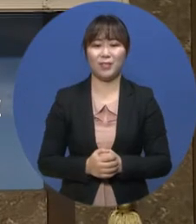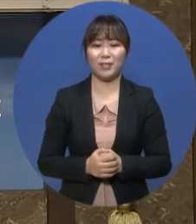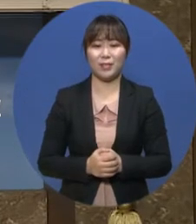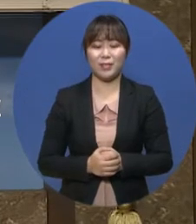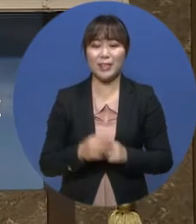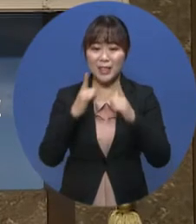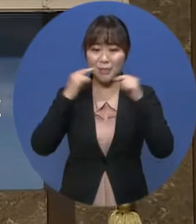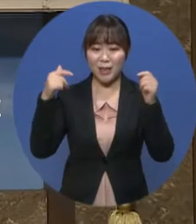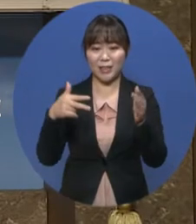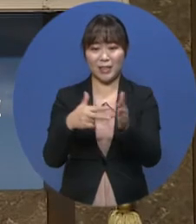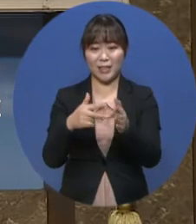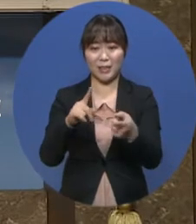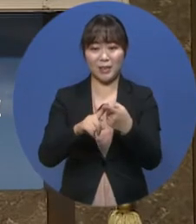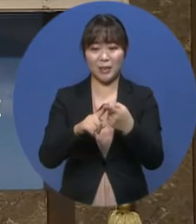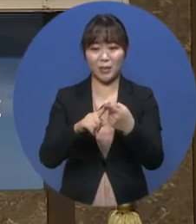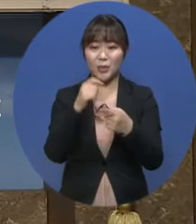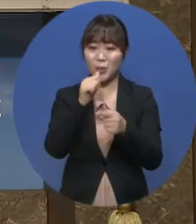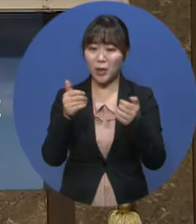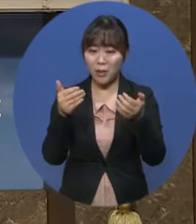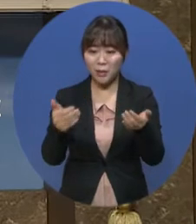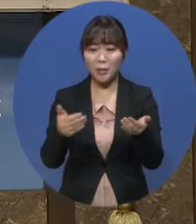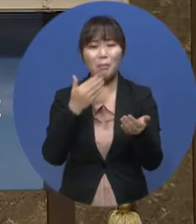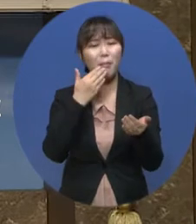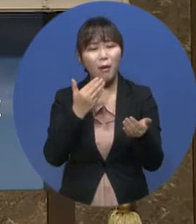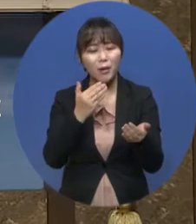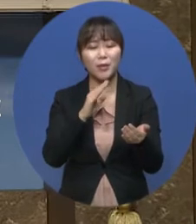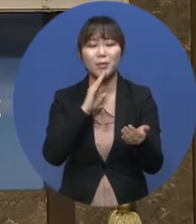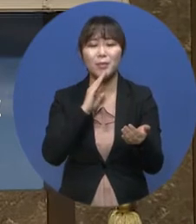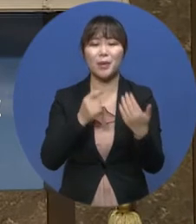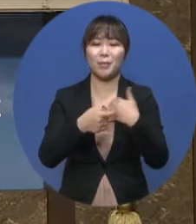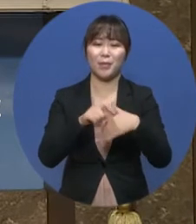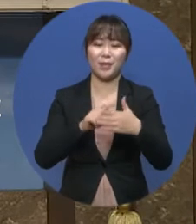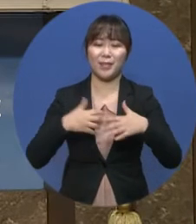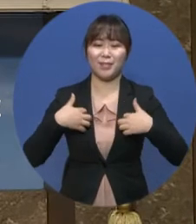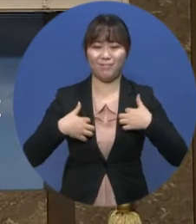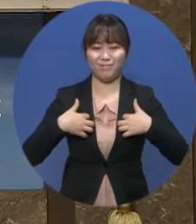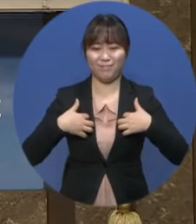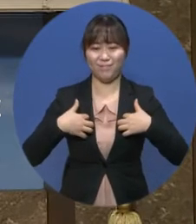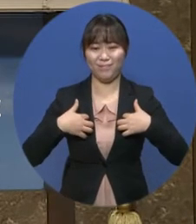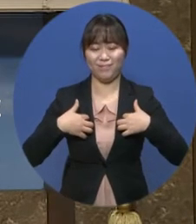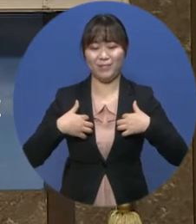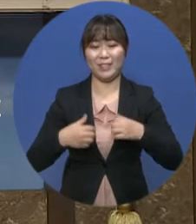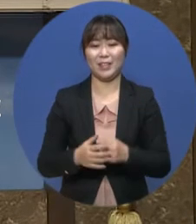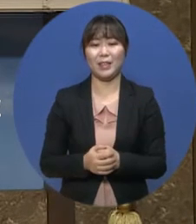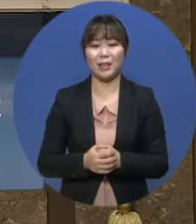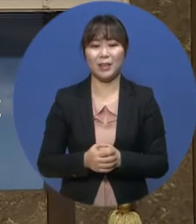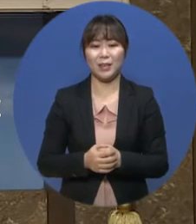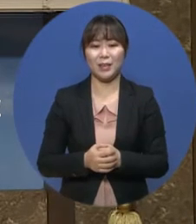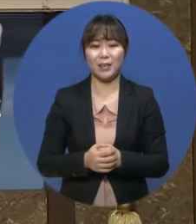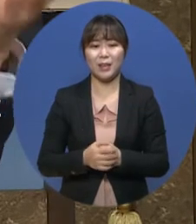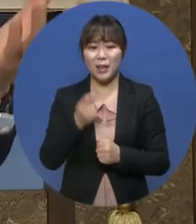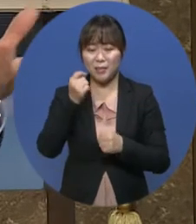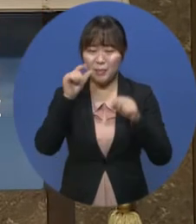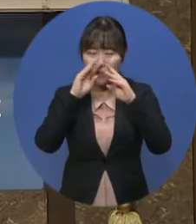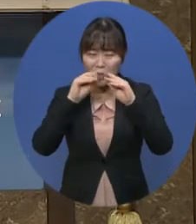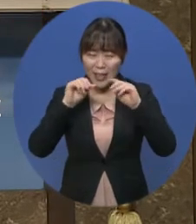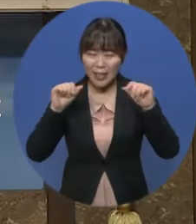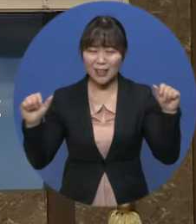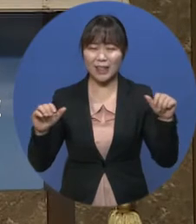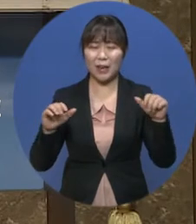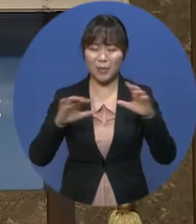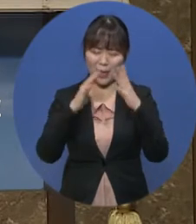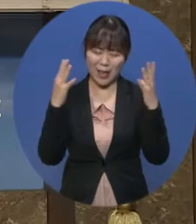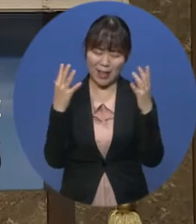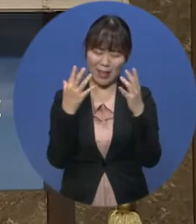스마일 재단을 소개할 수 있게 돼서 아주 마음이 기쁠 흐뭇합니다 마치 미세먼지를 하죠 활짝